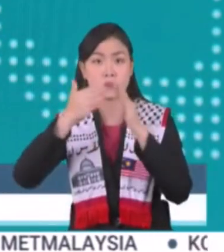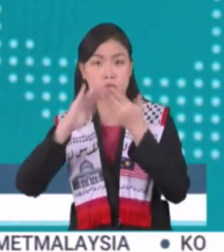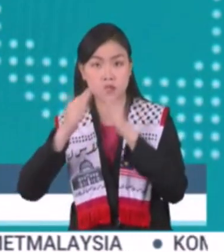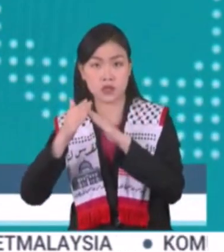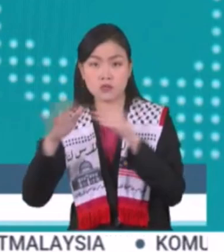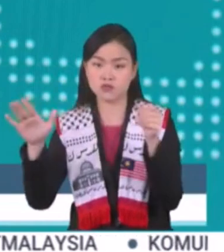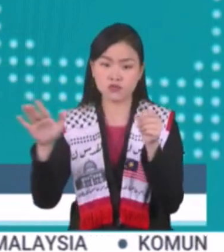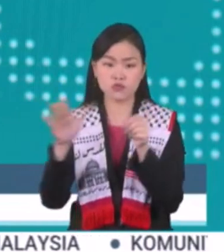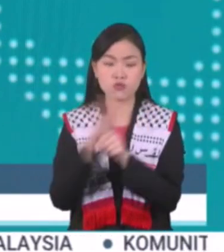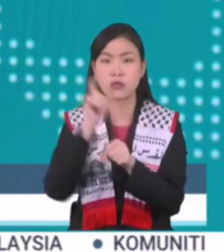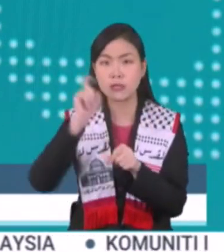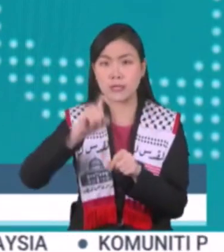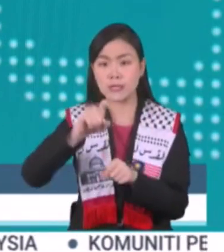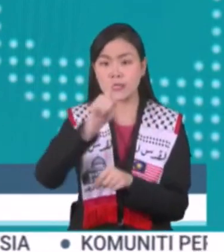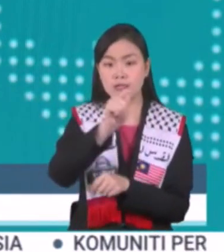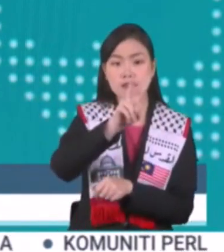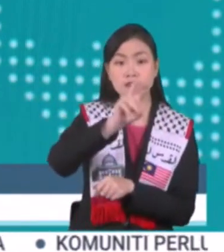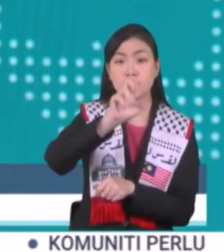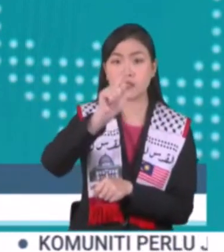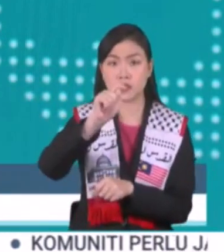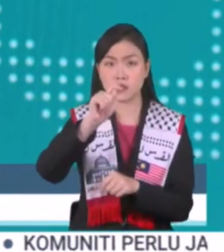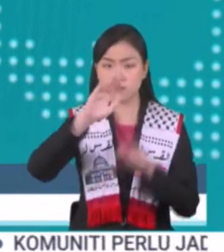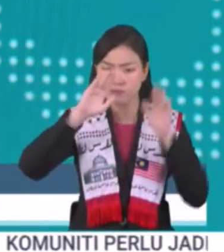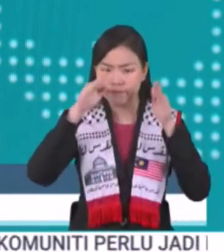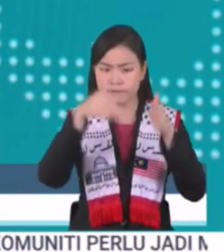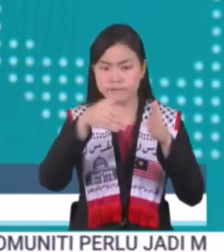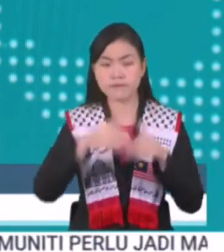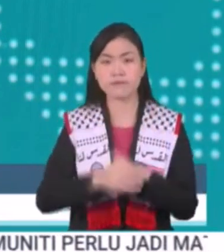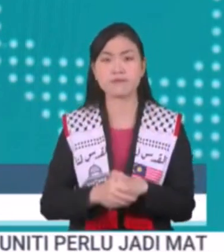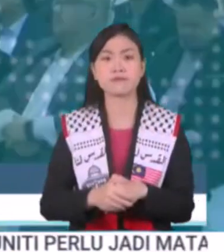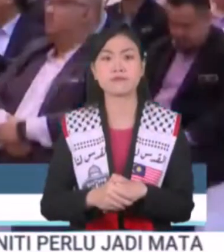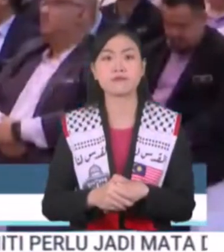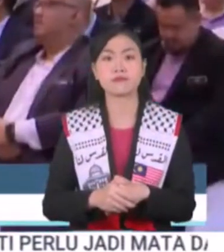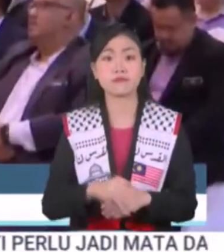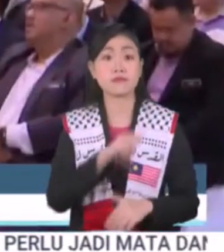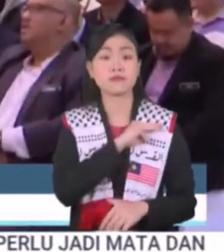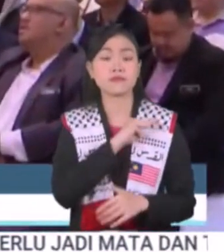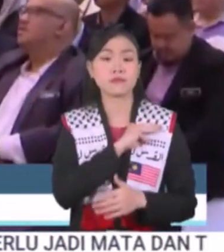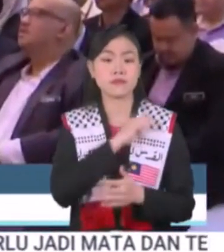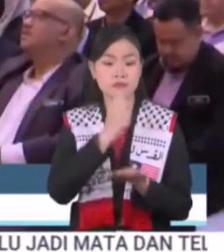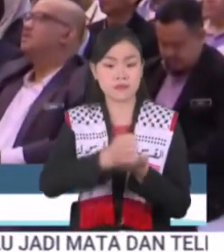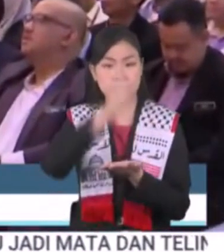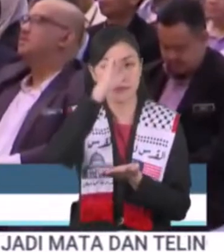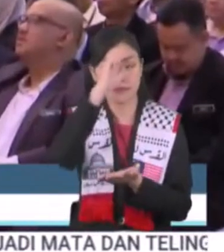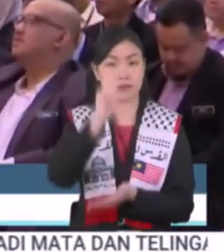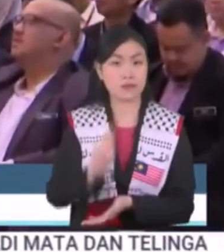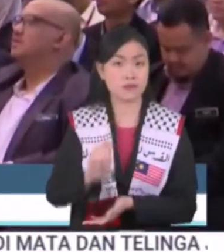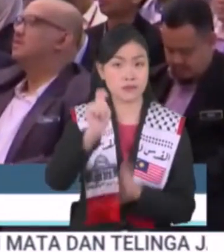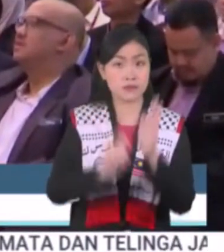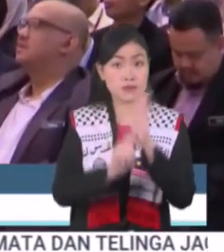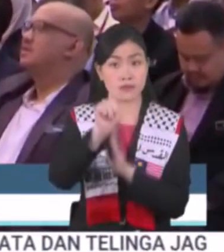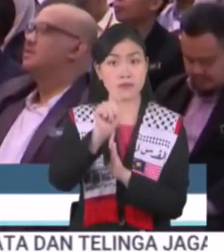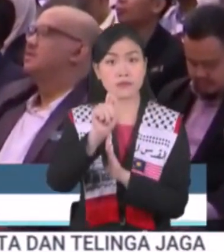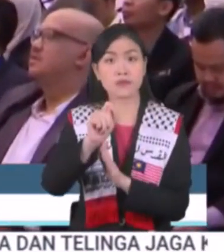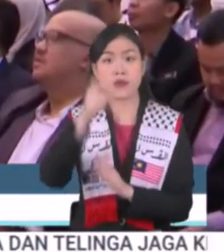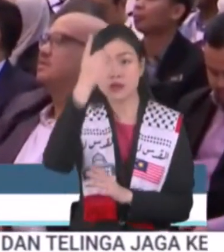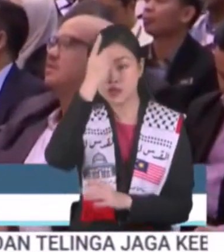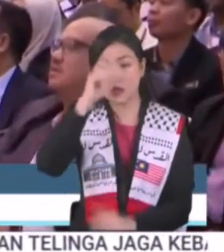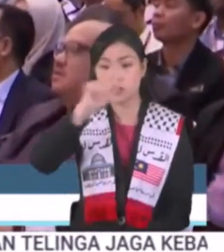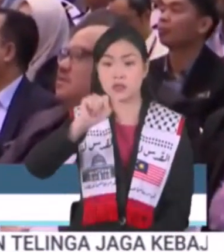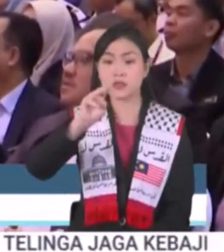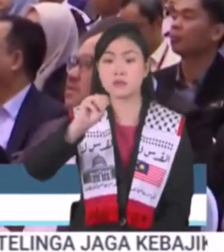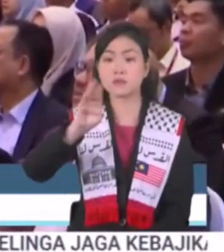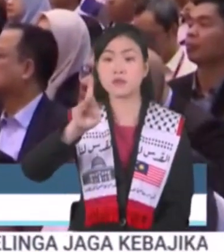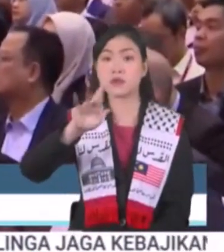keperluan TVET yang semakin menjadi keutamaan. Menteri Pendidikan Tinggi Datuk Seri Dr. Zamri Abdul